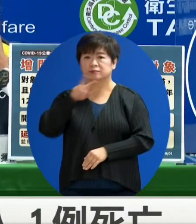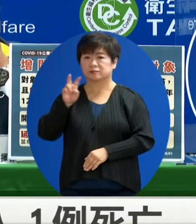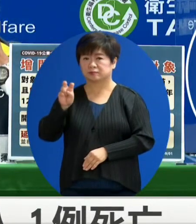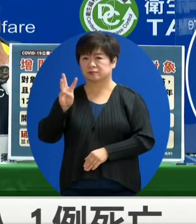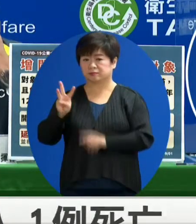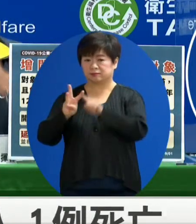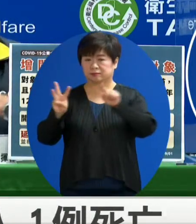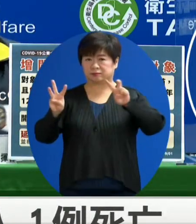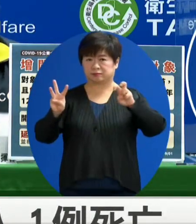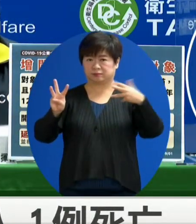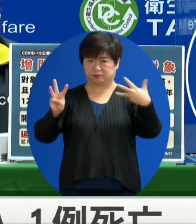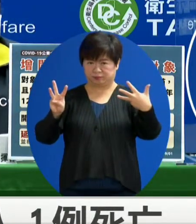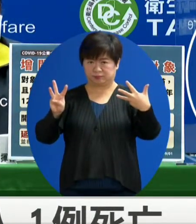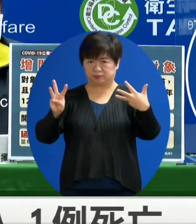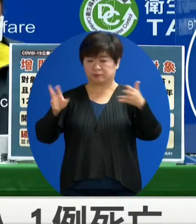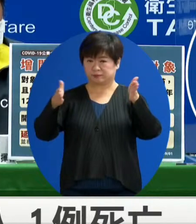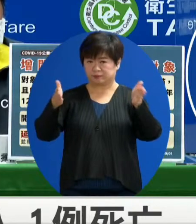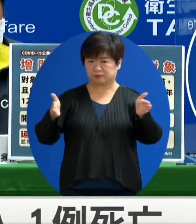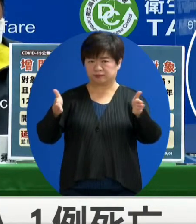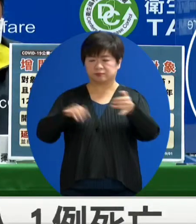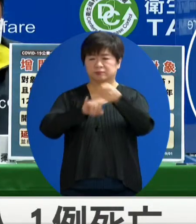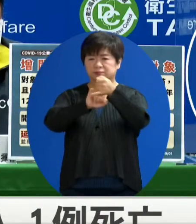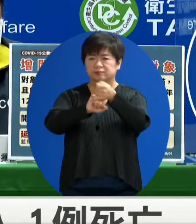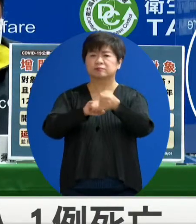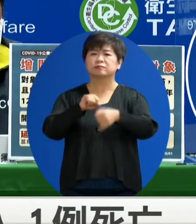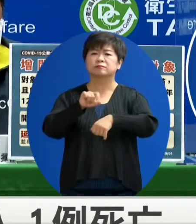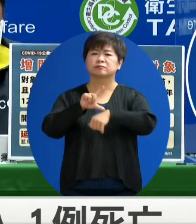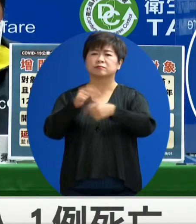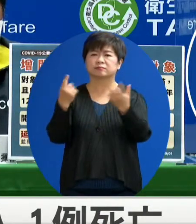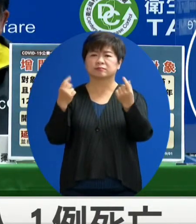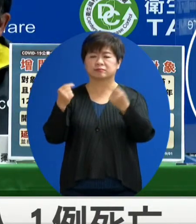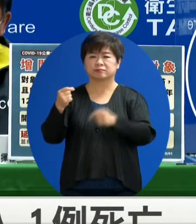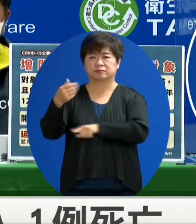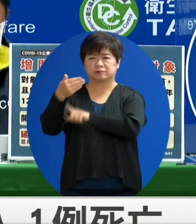23到28岁，好，他本来就是预约时间一样，哈，